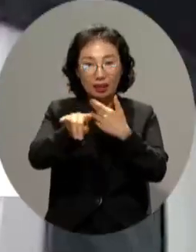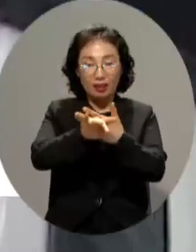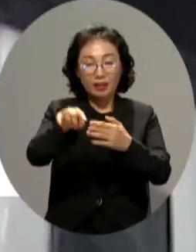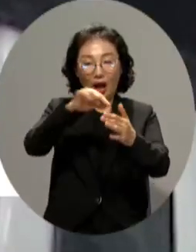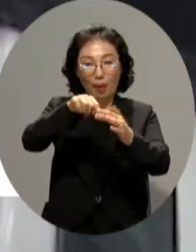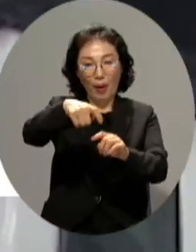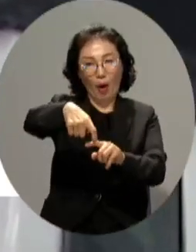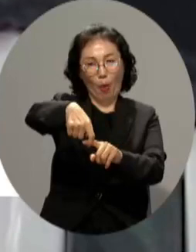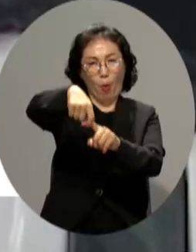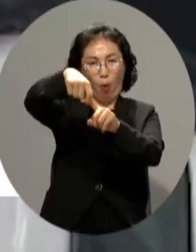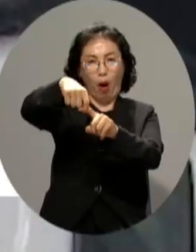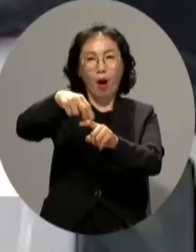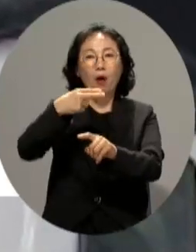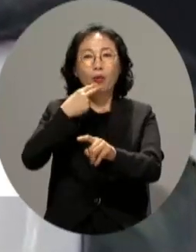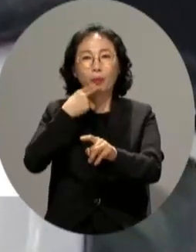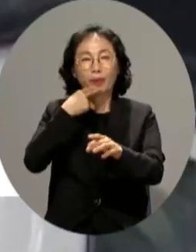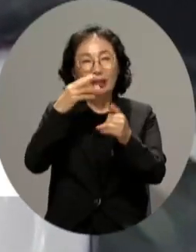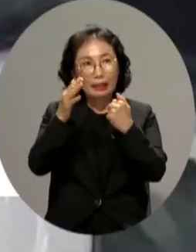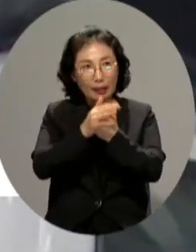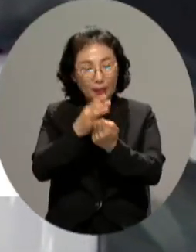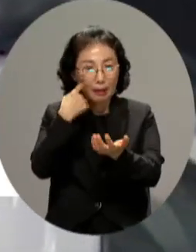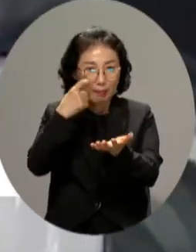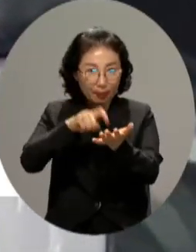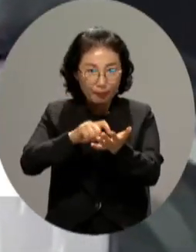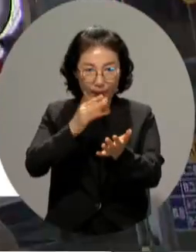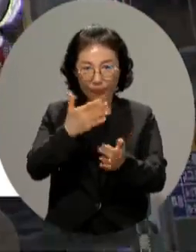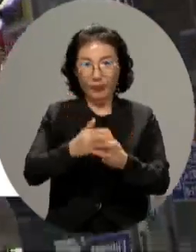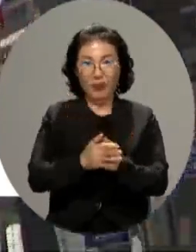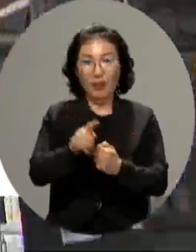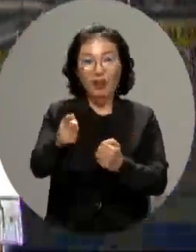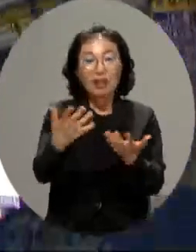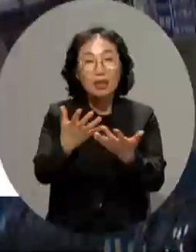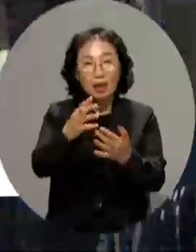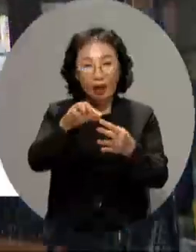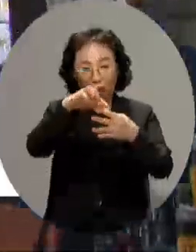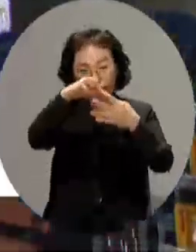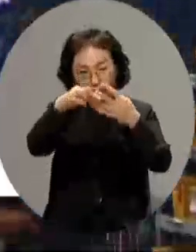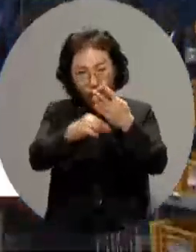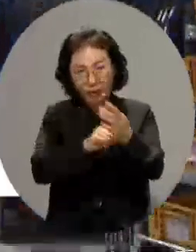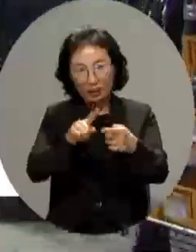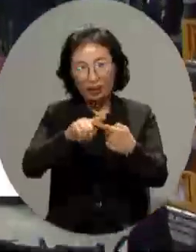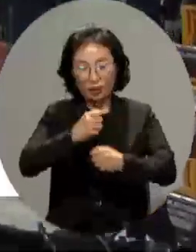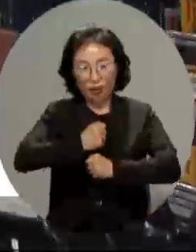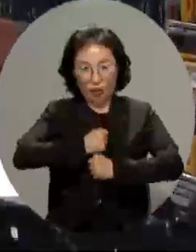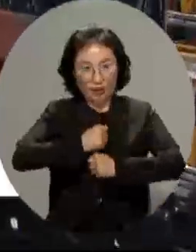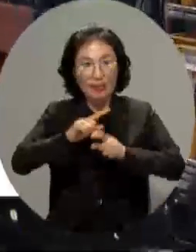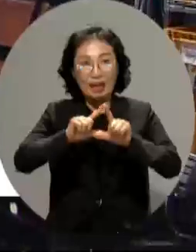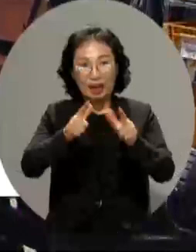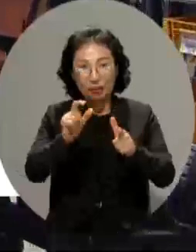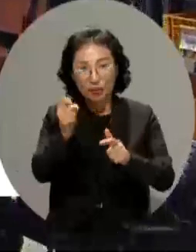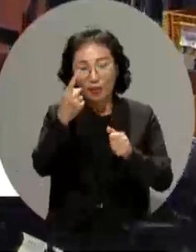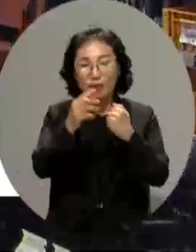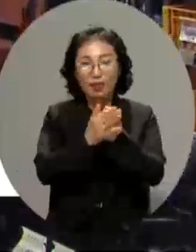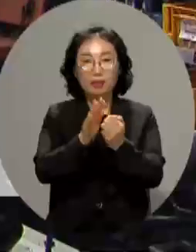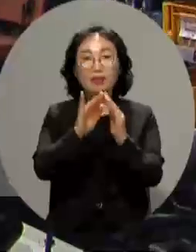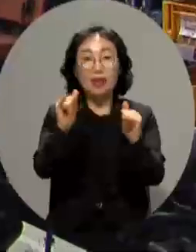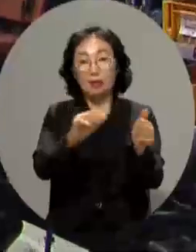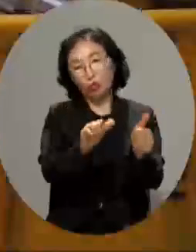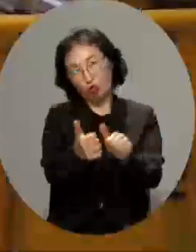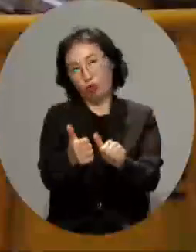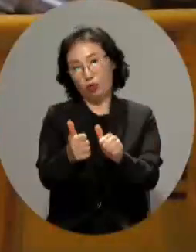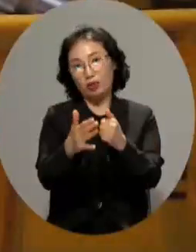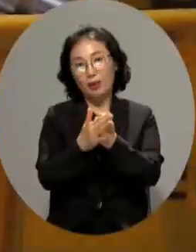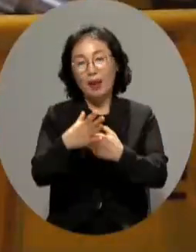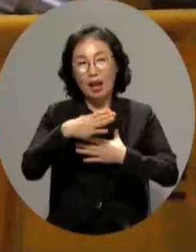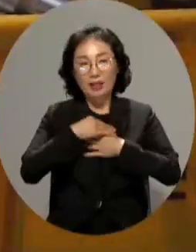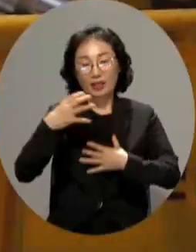앞부분을 고정하지도 않은 것으로 나타났습니다. 경찰은 작업 매뉴얼을 지키지 않아 A씨가 숨진 것으로 보고 공장 안전